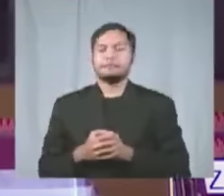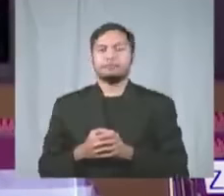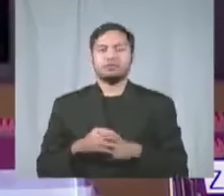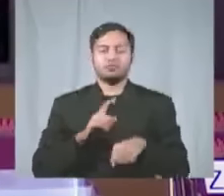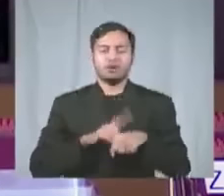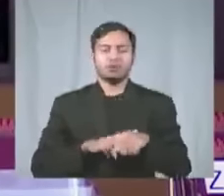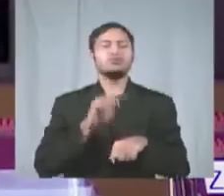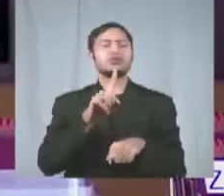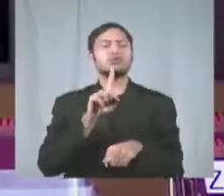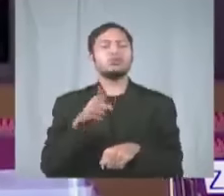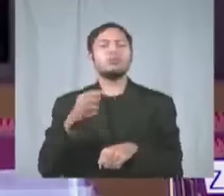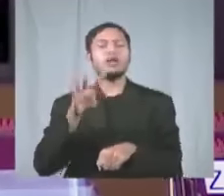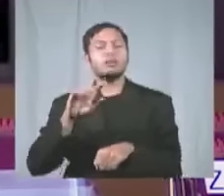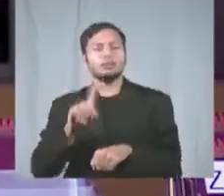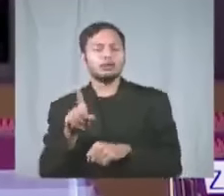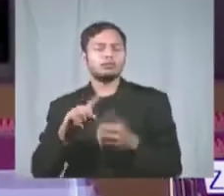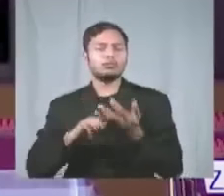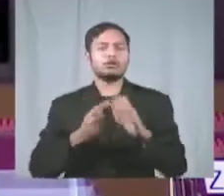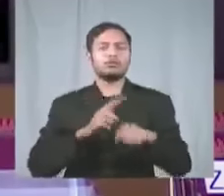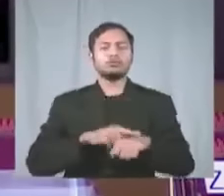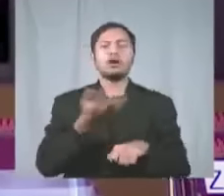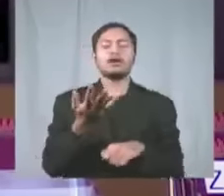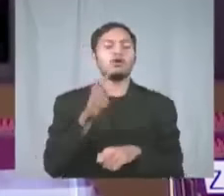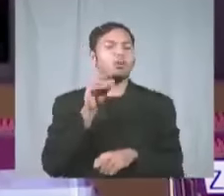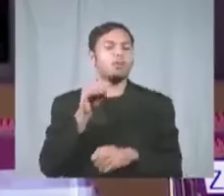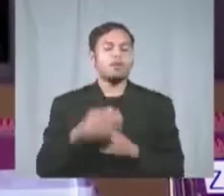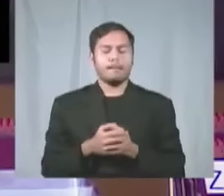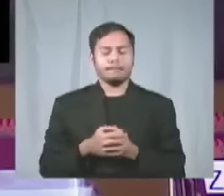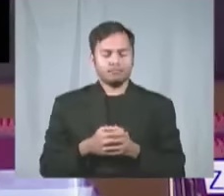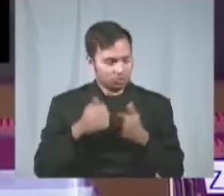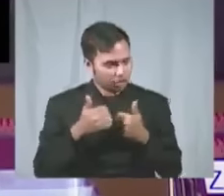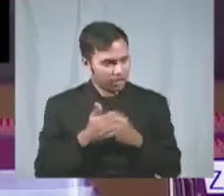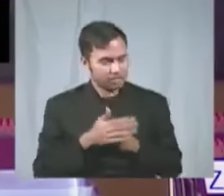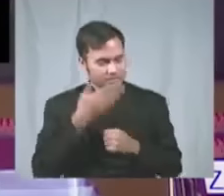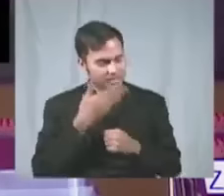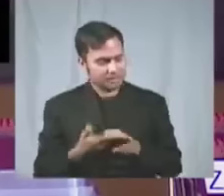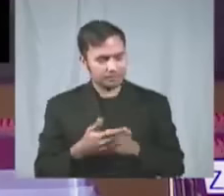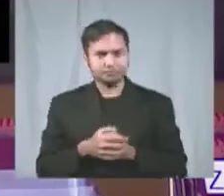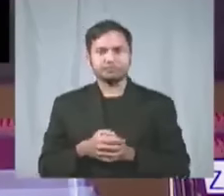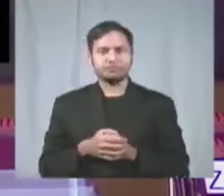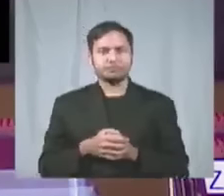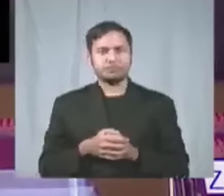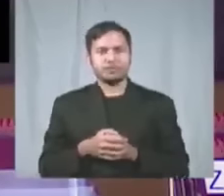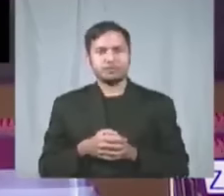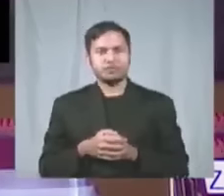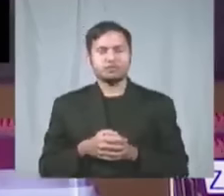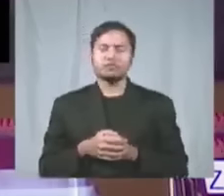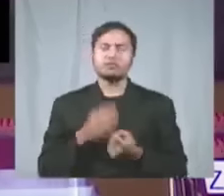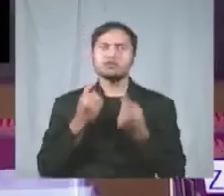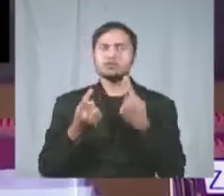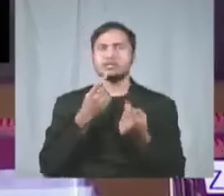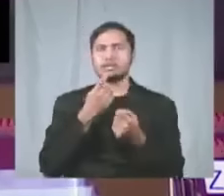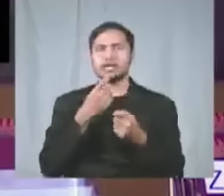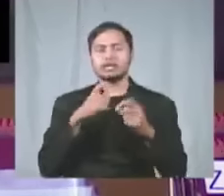dimulai saat Anda berbicara. Baik, terima kasih. Berbicara tentang sampah, erat